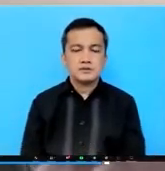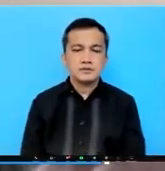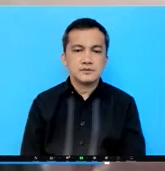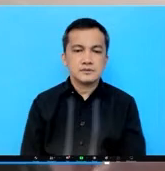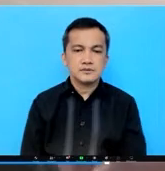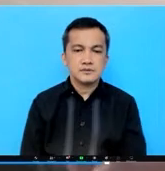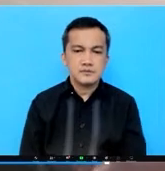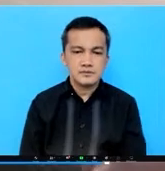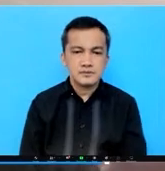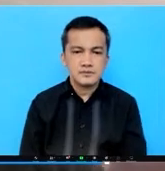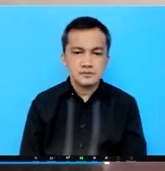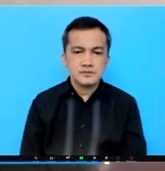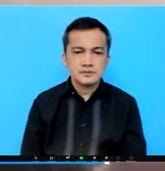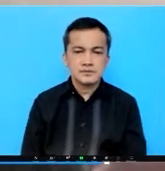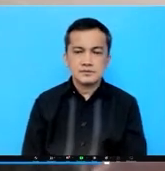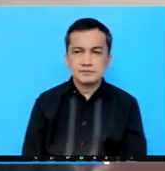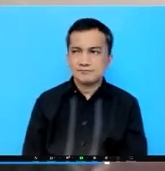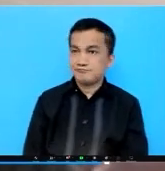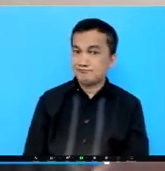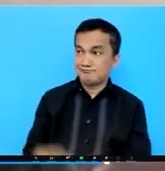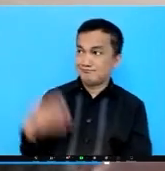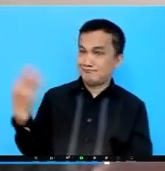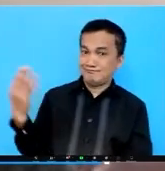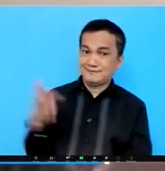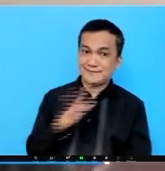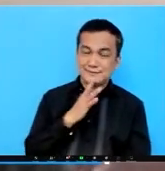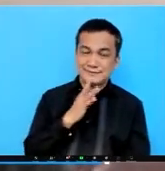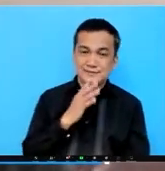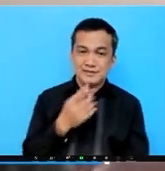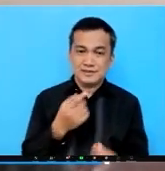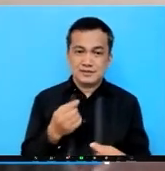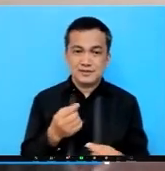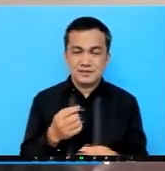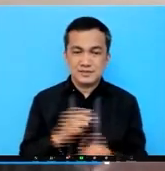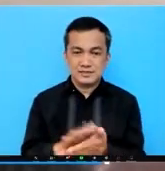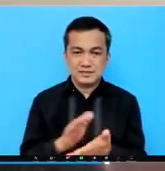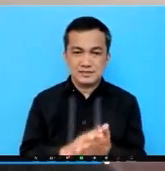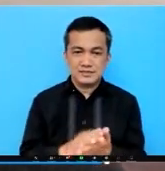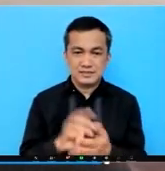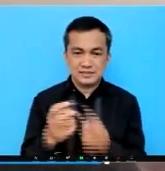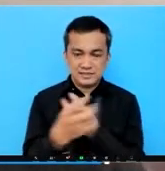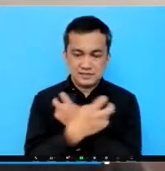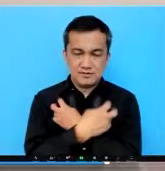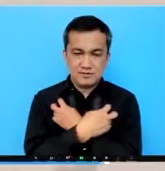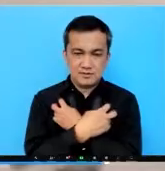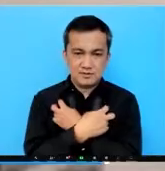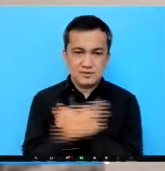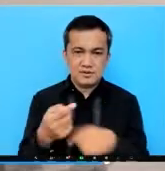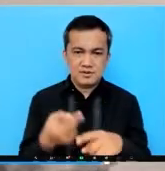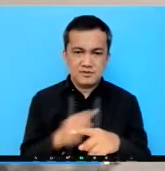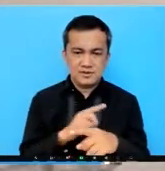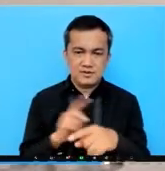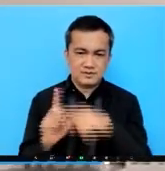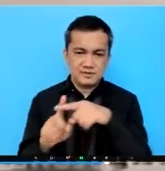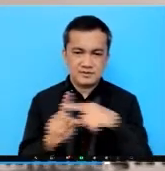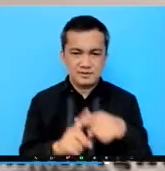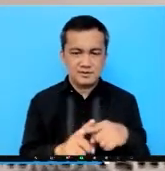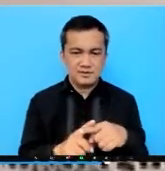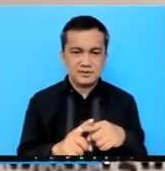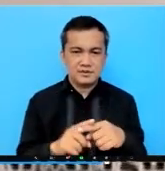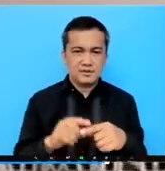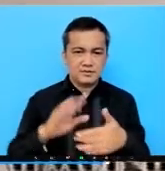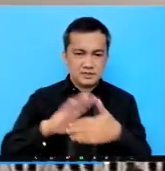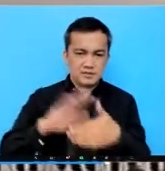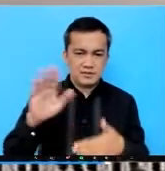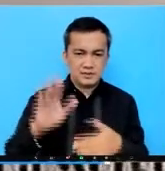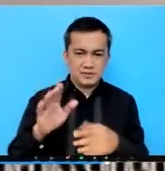Ang gagawin ko po ngayon is linisin ko yung isang buto na galing sa sementeryo. Sa isang vlog ay